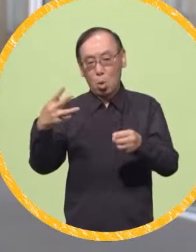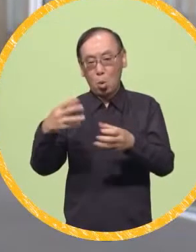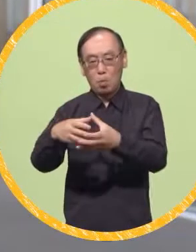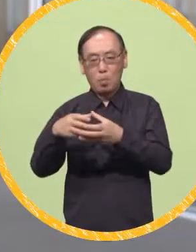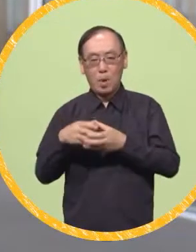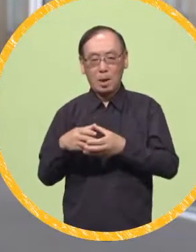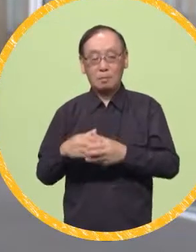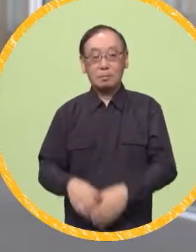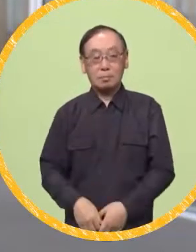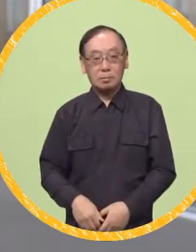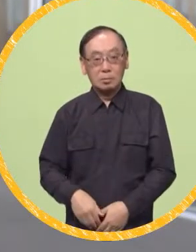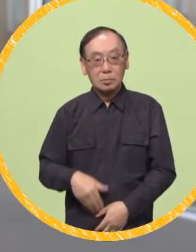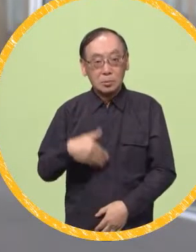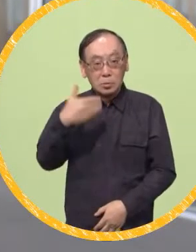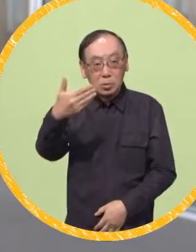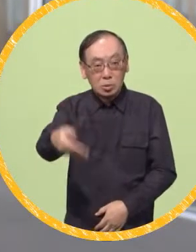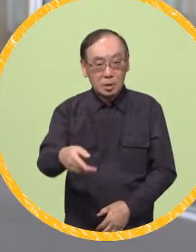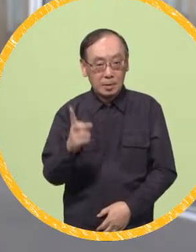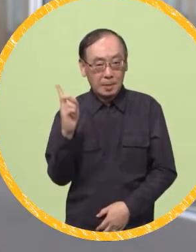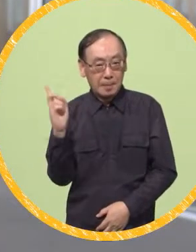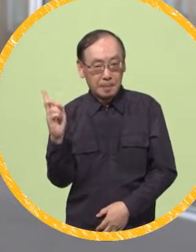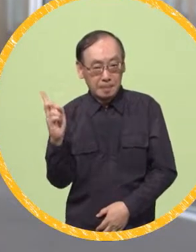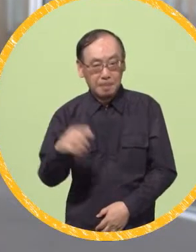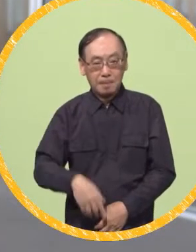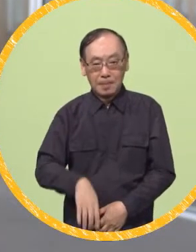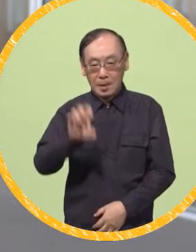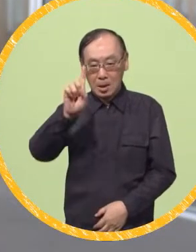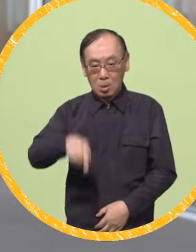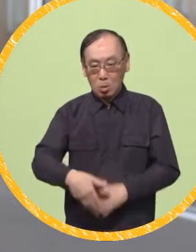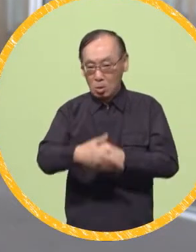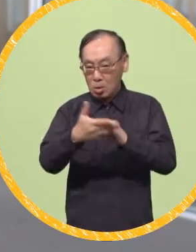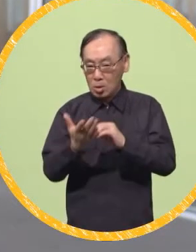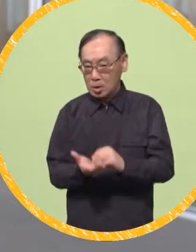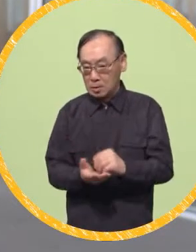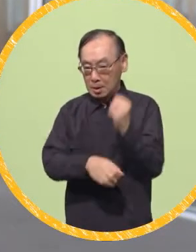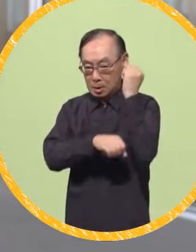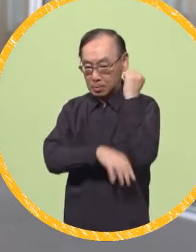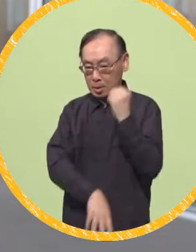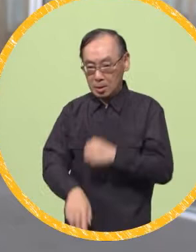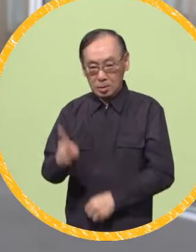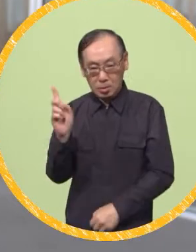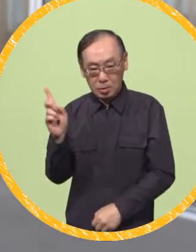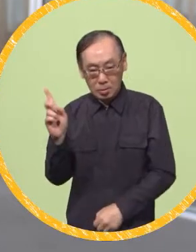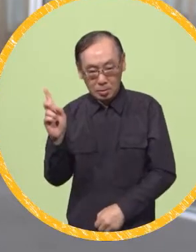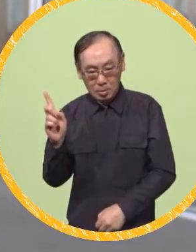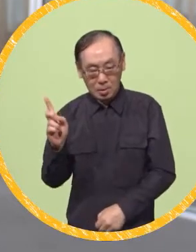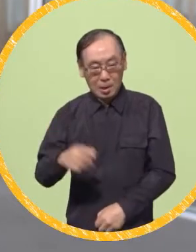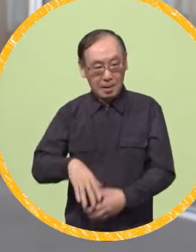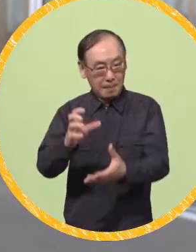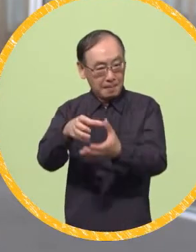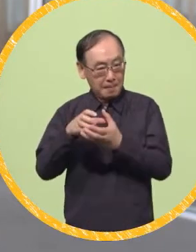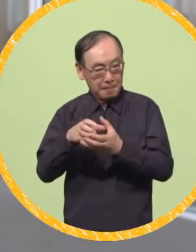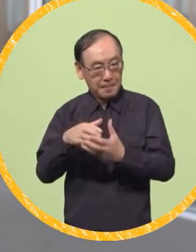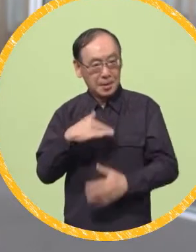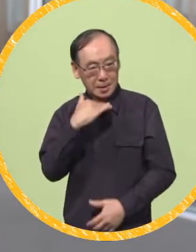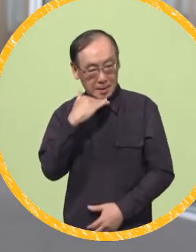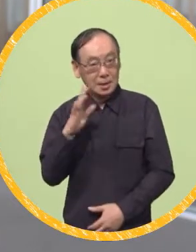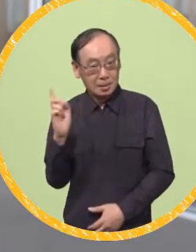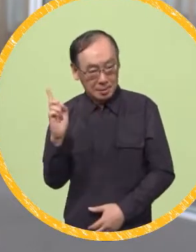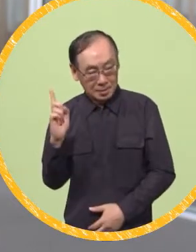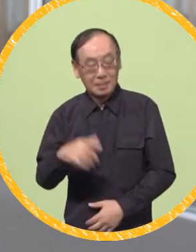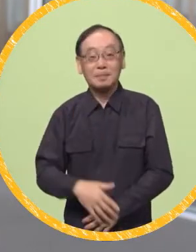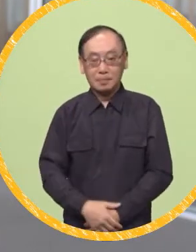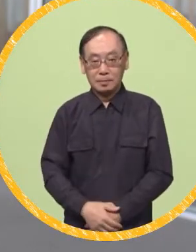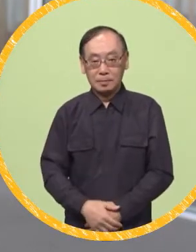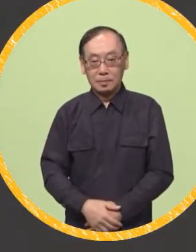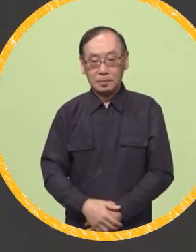陶器の2020大会では江ノ島をホームとするよ次第吉岡ペアの47丸キューでのメダル獲得が期待されておりましなんです